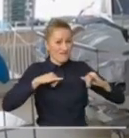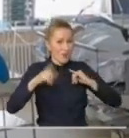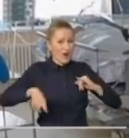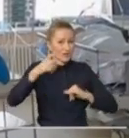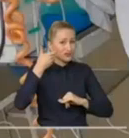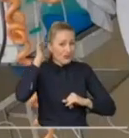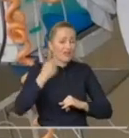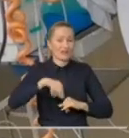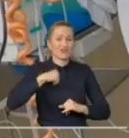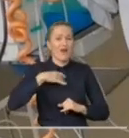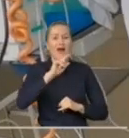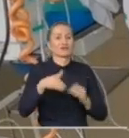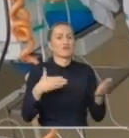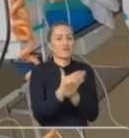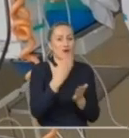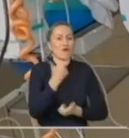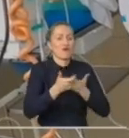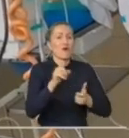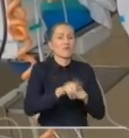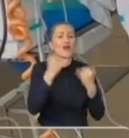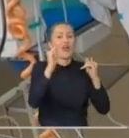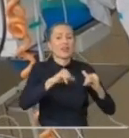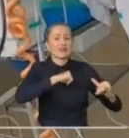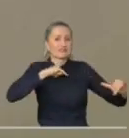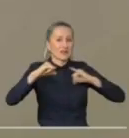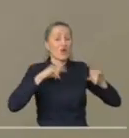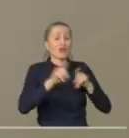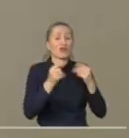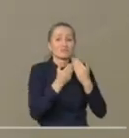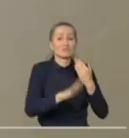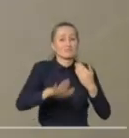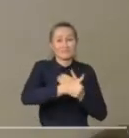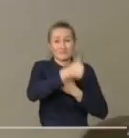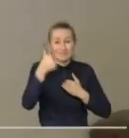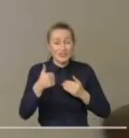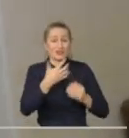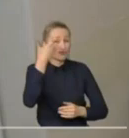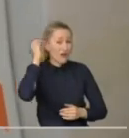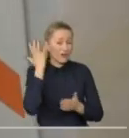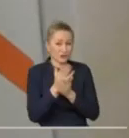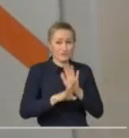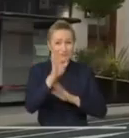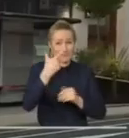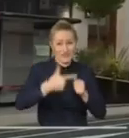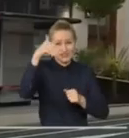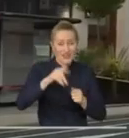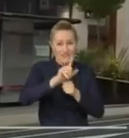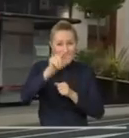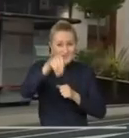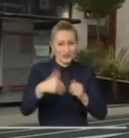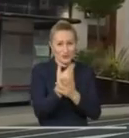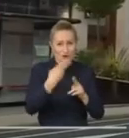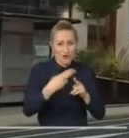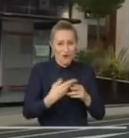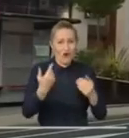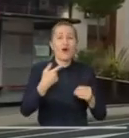liczą na pomoc innych samorządów. Te jednak mogą być niebawem w podobnej sytuacji. W ciągu doby w Czechach odnotowano ponad 12 tysięcy nowych zakażeń. W Wielkiej Brytanii nie